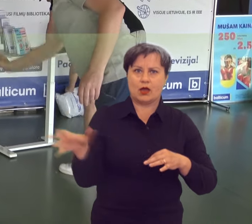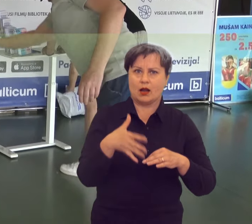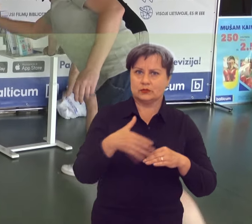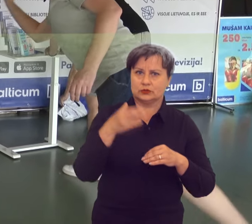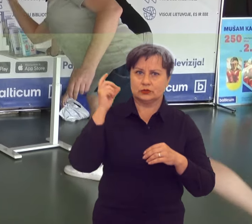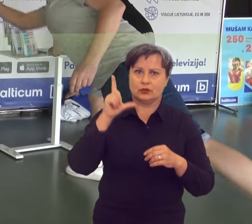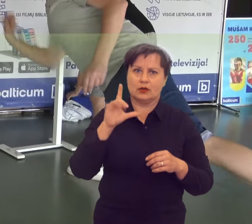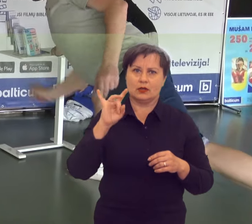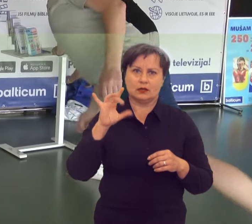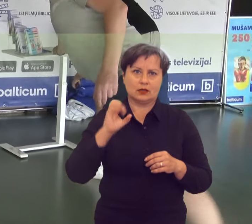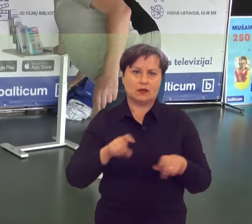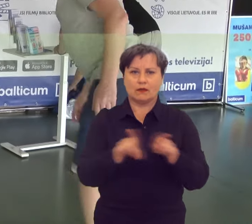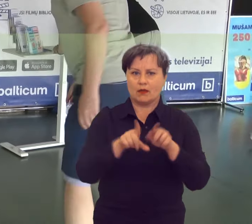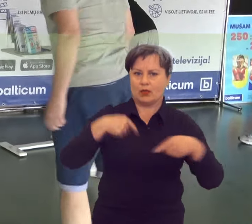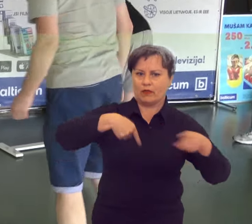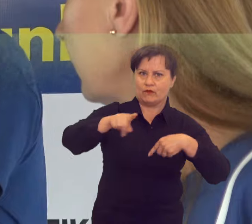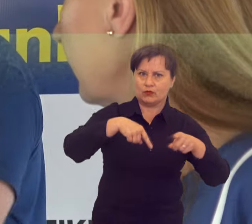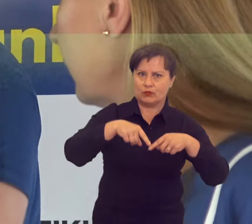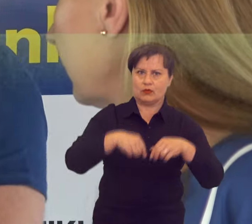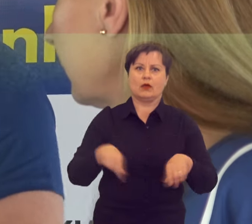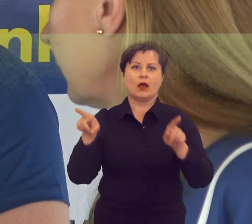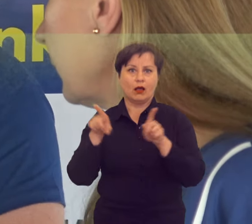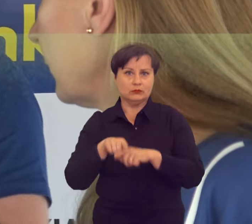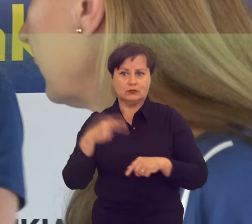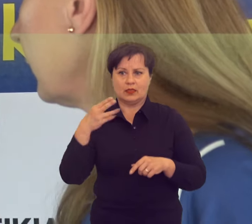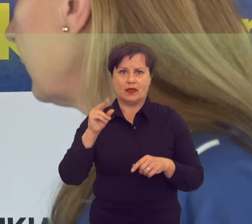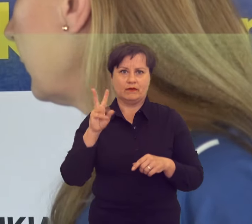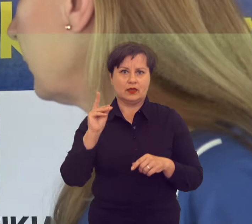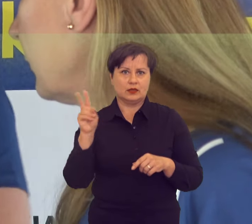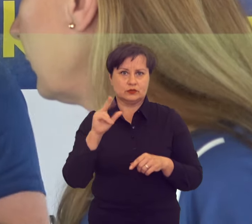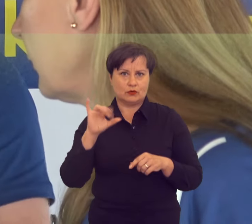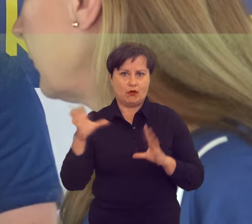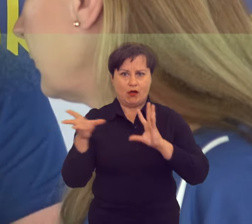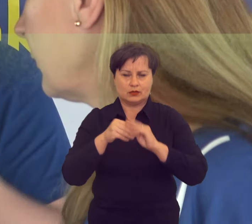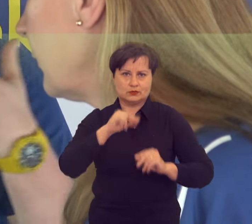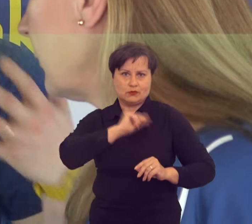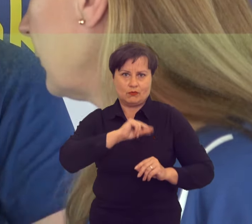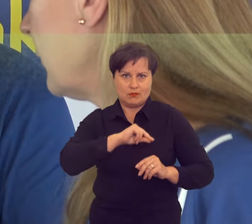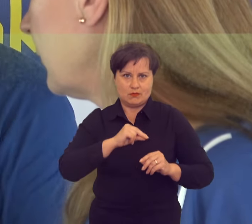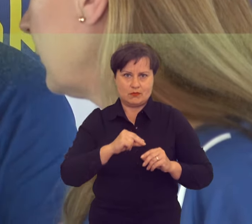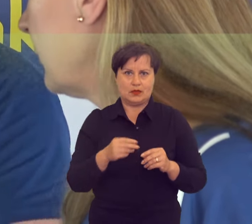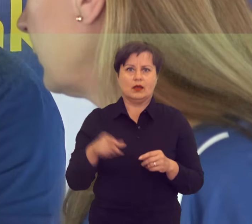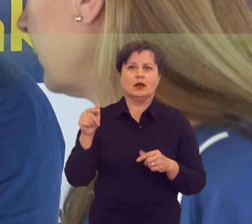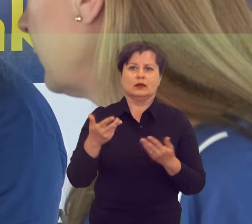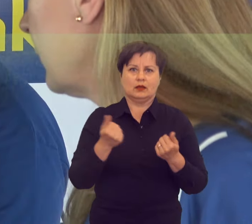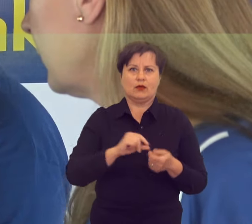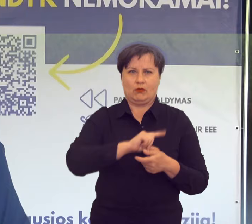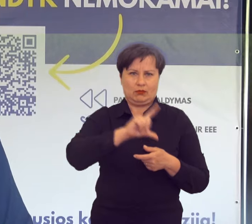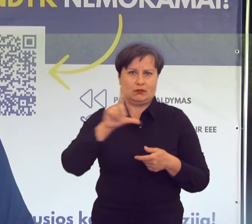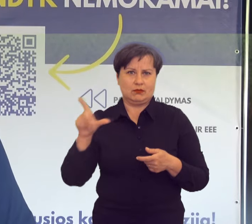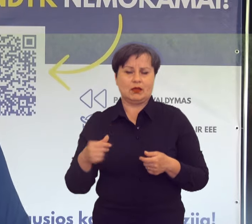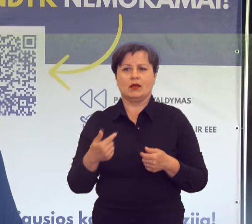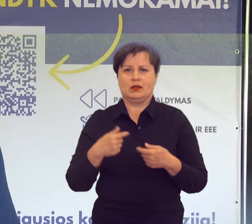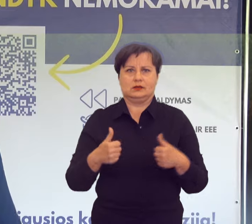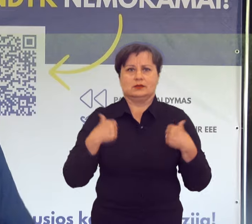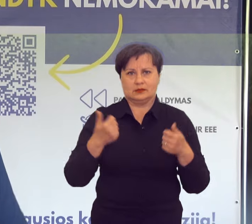futbolo lygom bendradarbiaujame, taip pat remiame ir Nevėžio komandą. Tai tą gražų bendradarbiavimą, kuris jau siekia ilgą laiką,